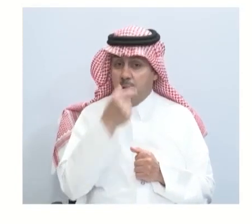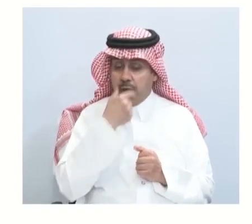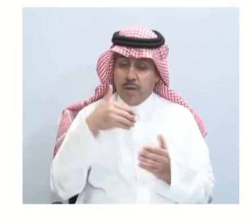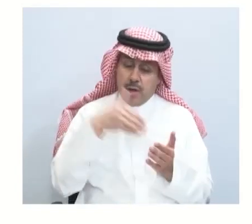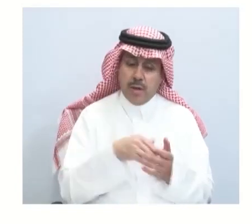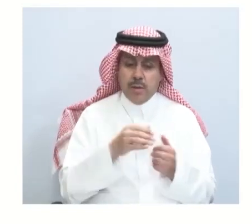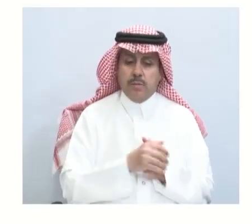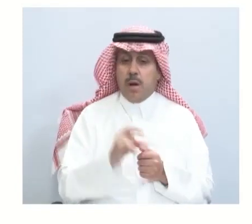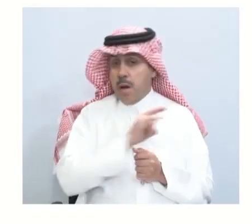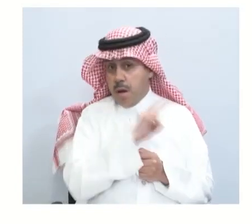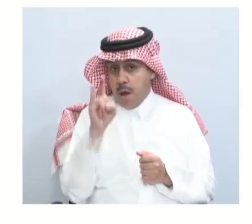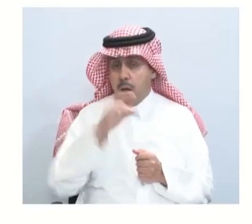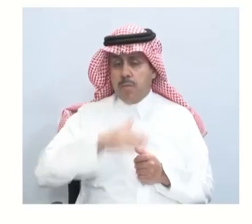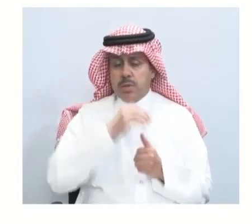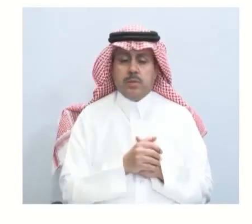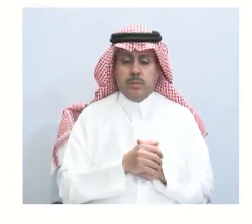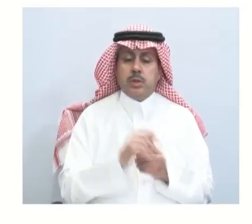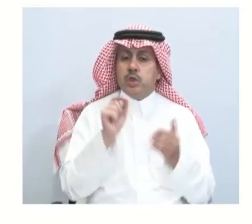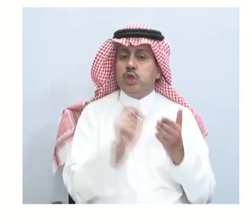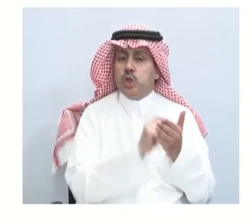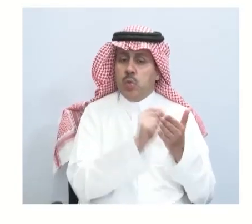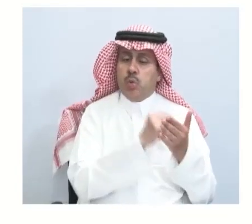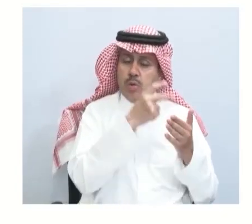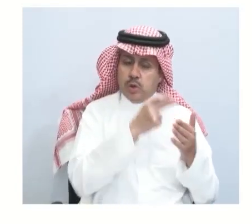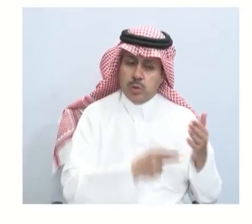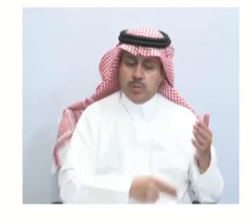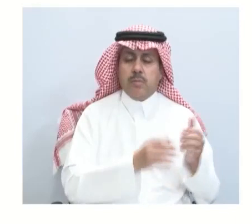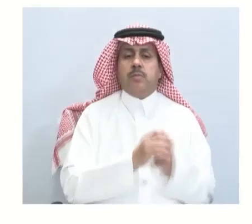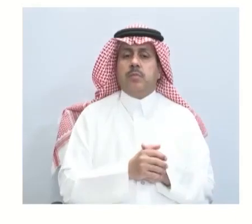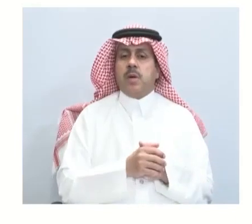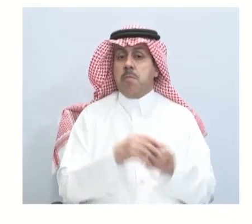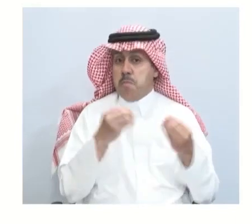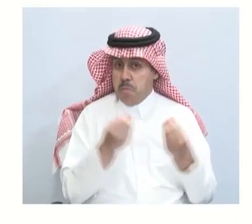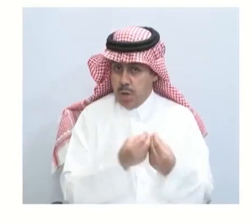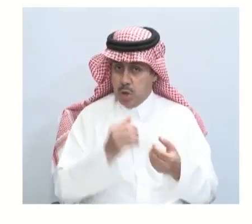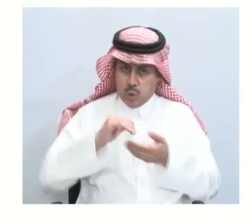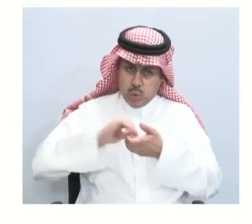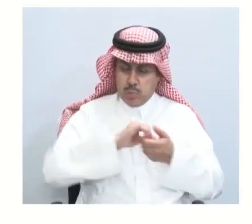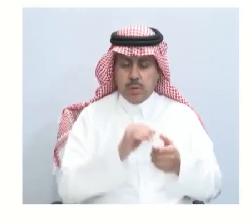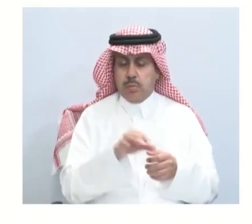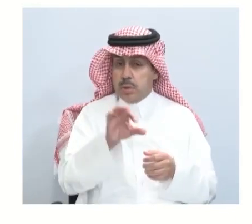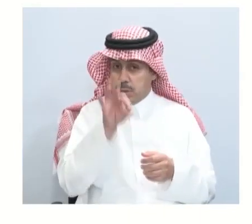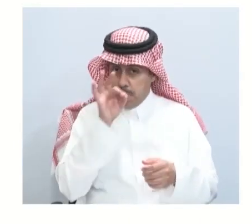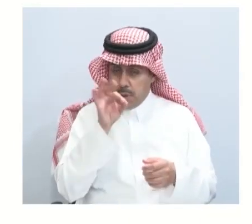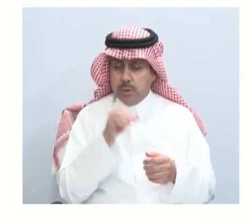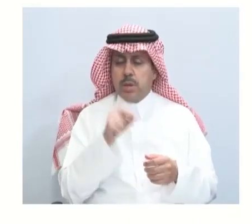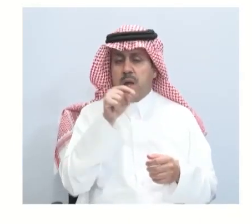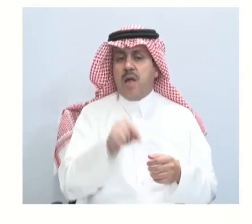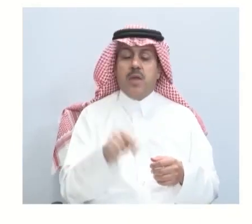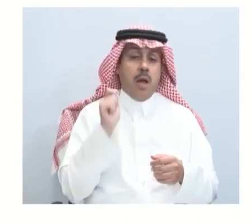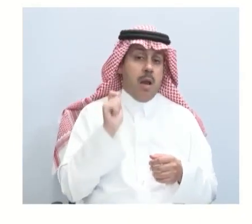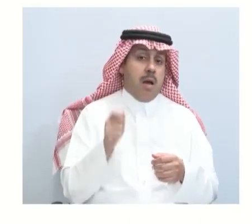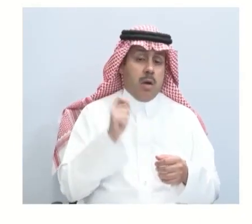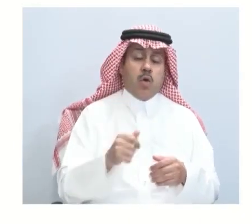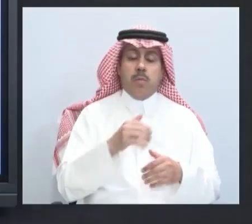الاخير بماذا نهى عليه الصلاه والسلام دونوا ذلك كله بالاجتماع مع المجموعه واستنباط تلكم الاحكام